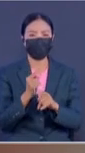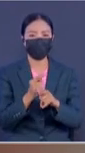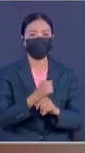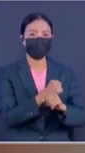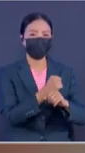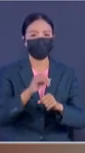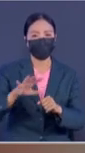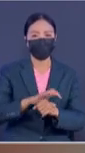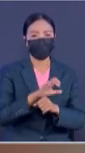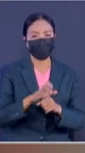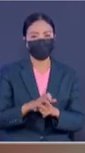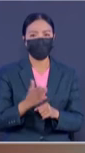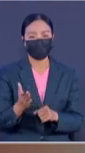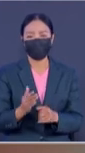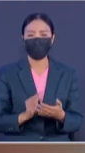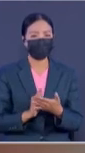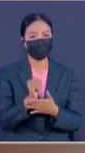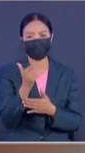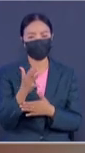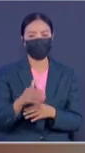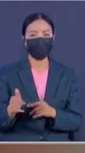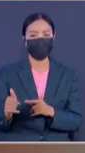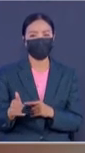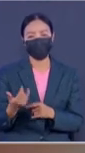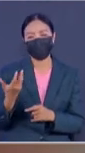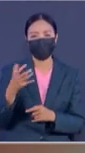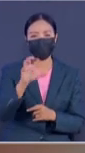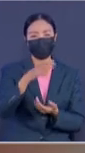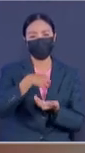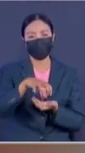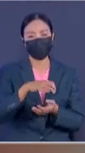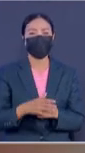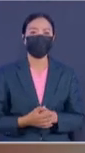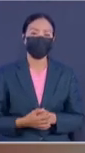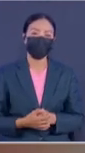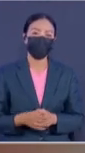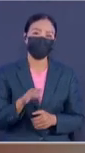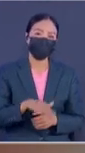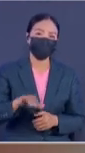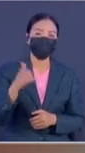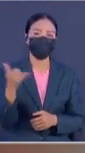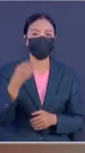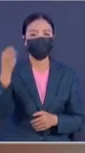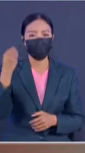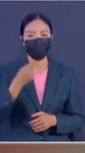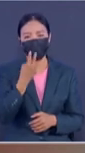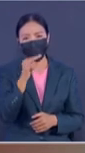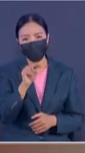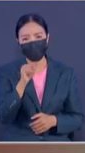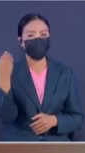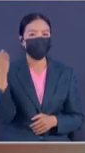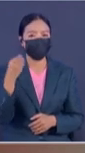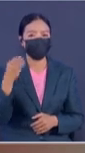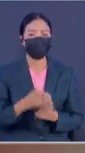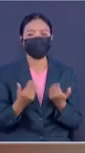ป้องกันโควิด-19 ที่กำหนดไว้โดยโยเกิร์ตค่ะก็ได้โพสต์เล่าเรื่องดังกล่าวว่าปกติก็จะมาทุกครั้งแล้วก็ต้องดูทุกครั้งนะ